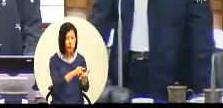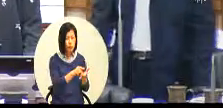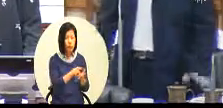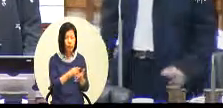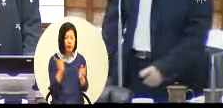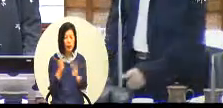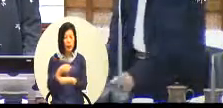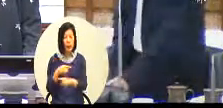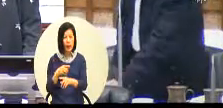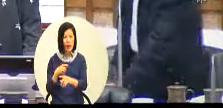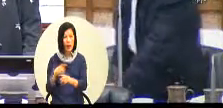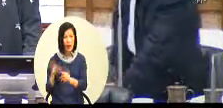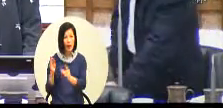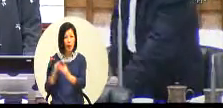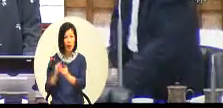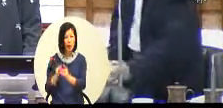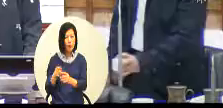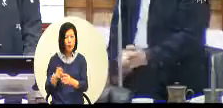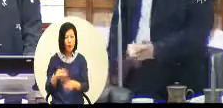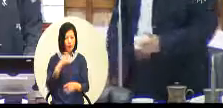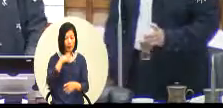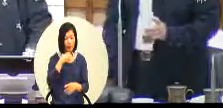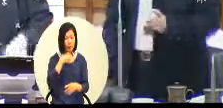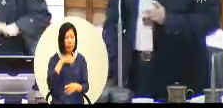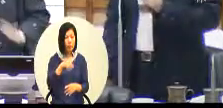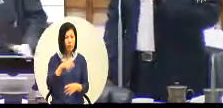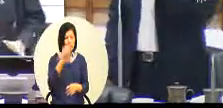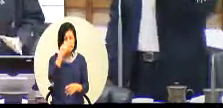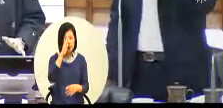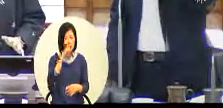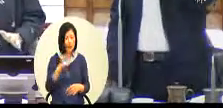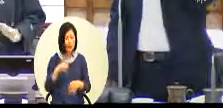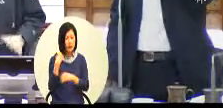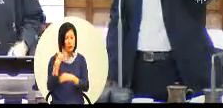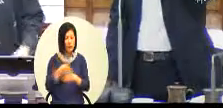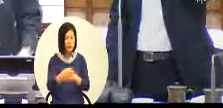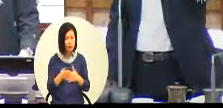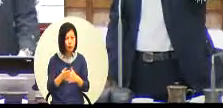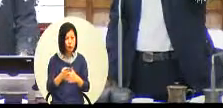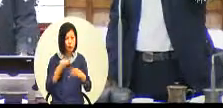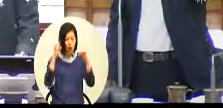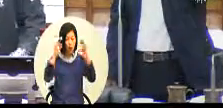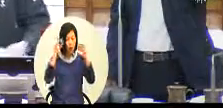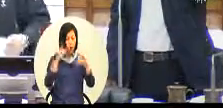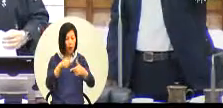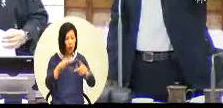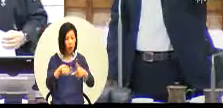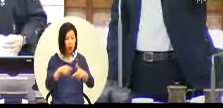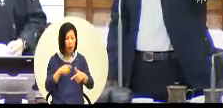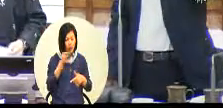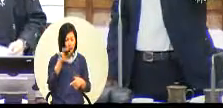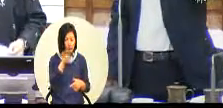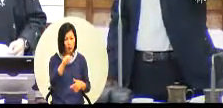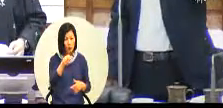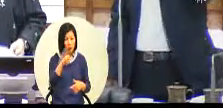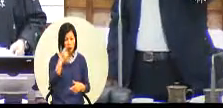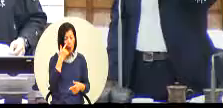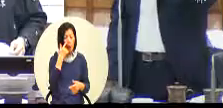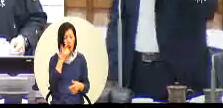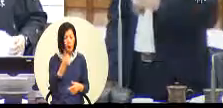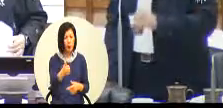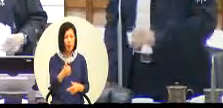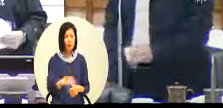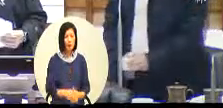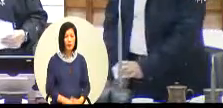看到屏东胜利新村，我觉得他们活化的，让我们觉得真的是非